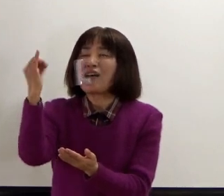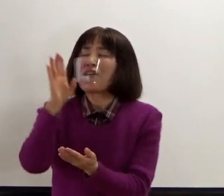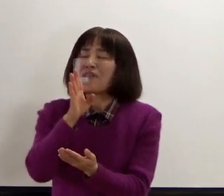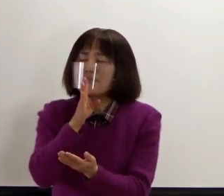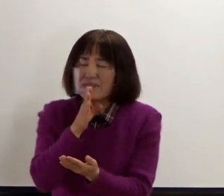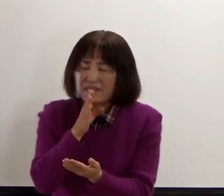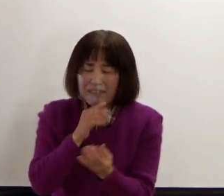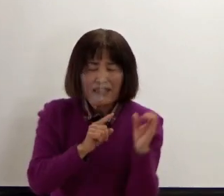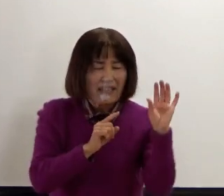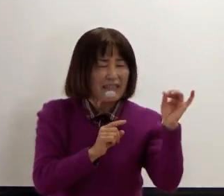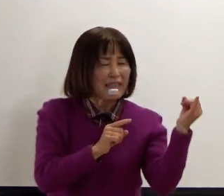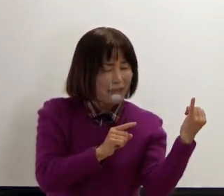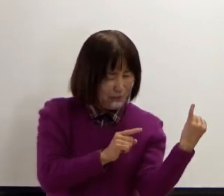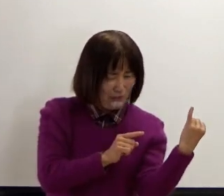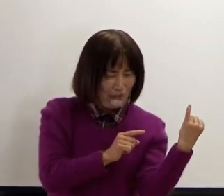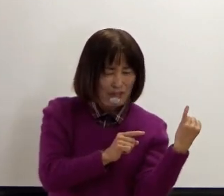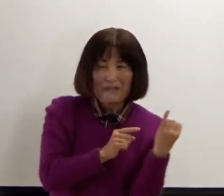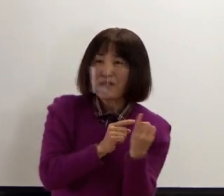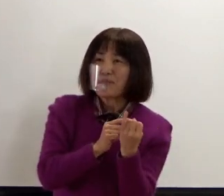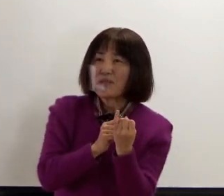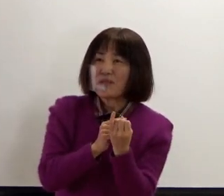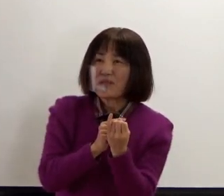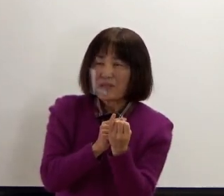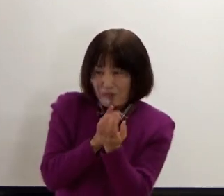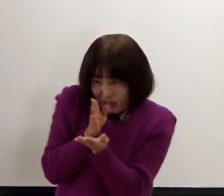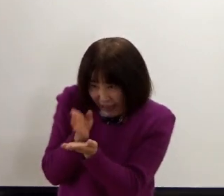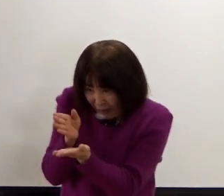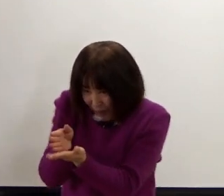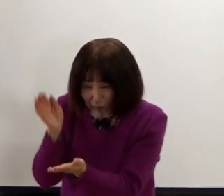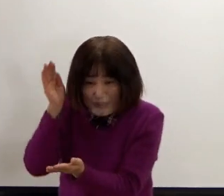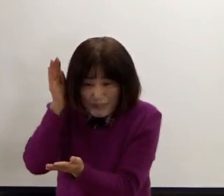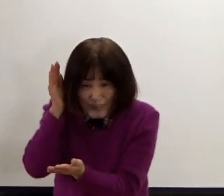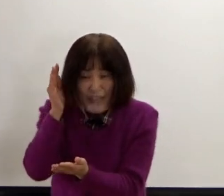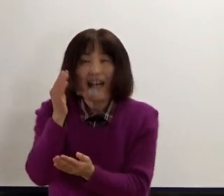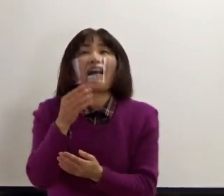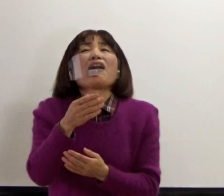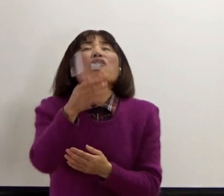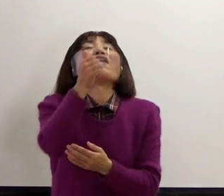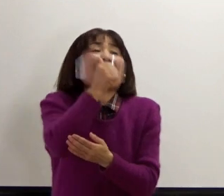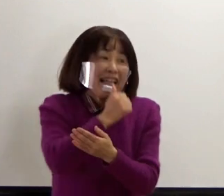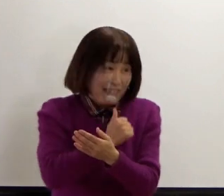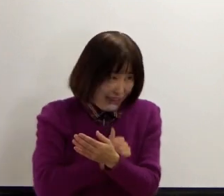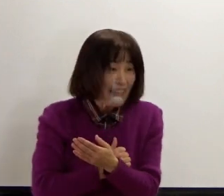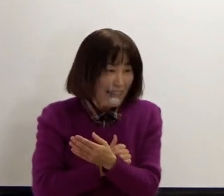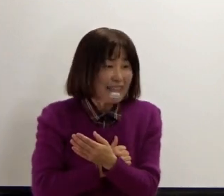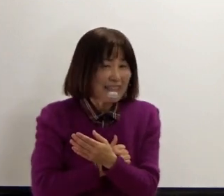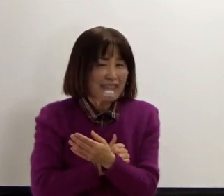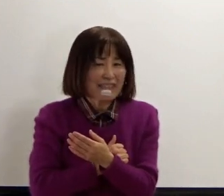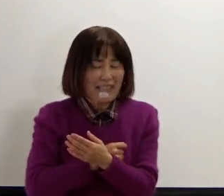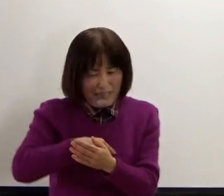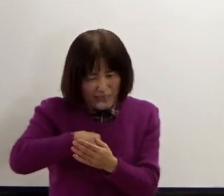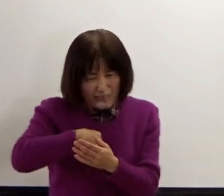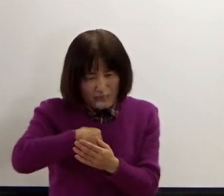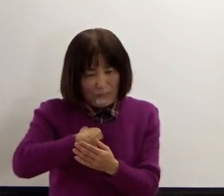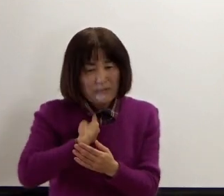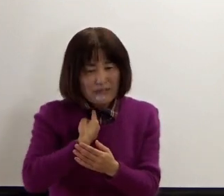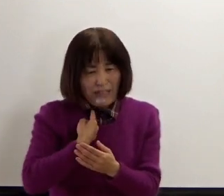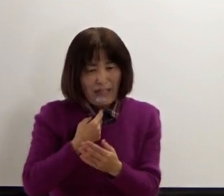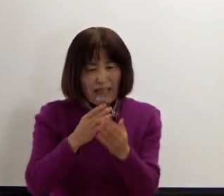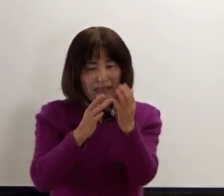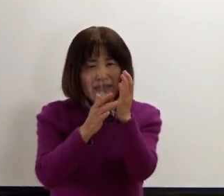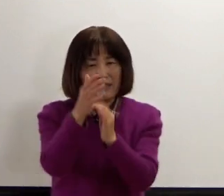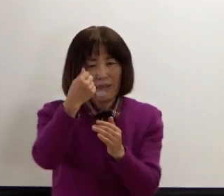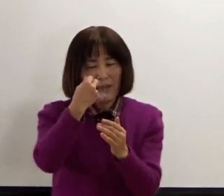の賛歌があるわけです。マグニフィカートと言われる賛歌があってね、主は橋ために目を留めてくださったと言ってマリ